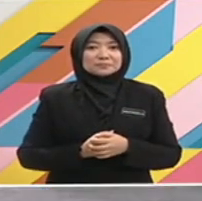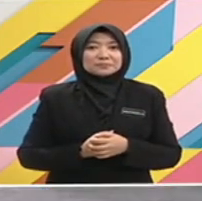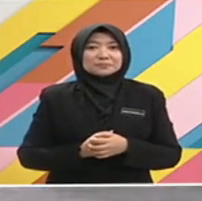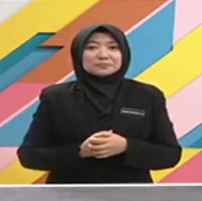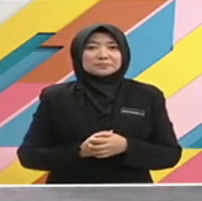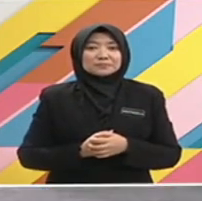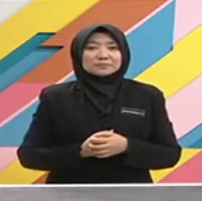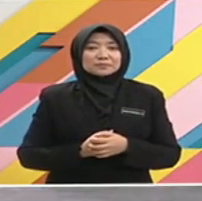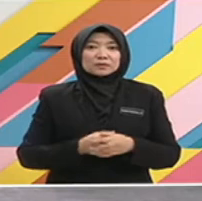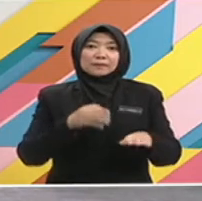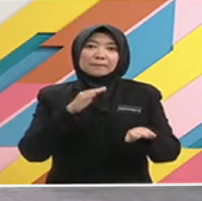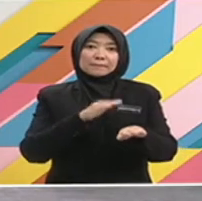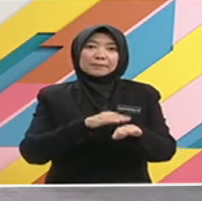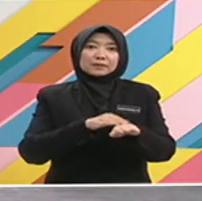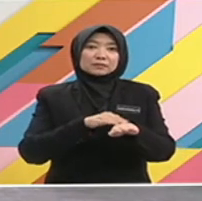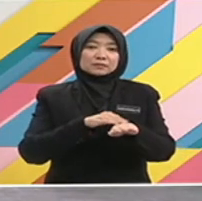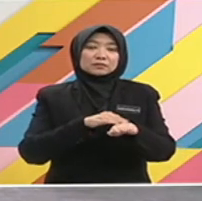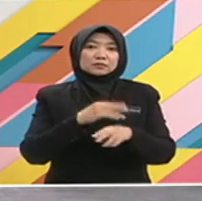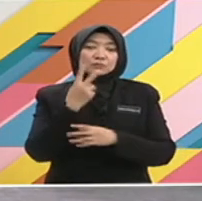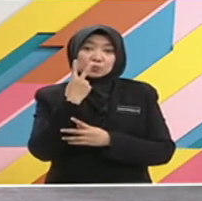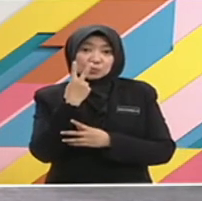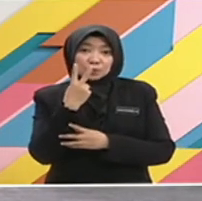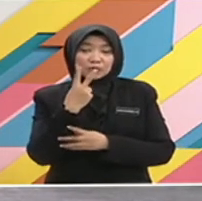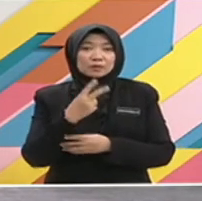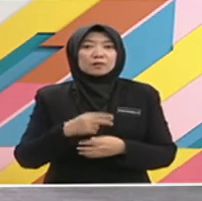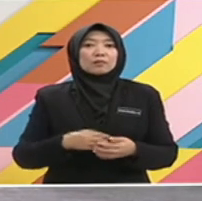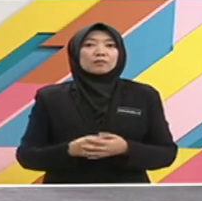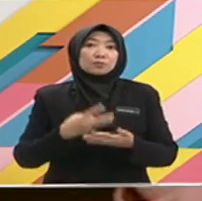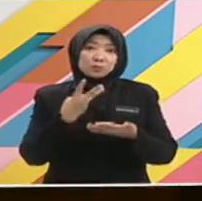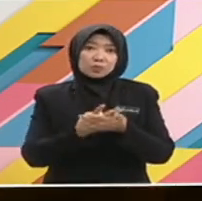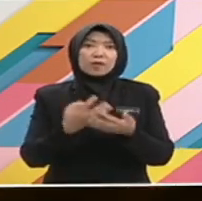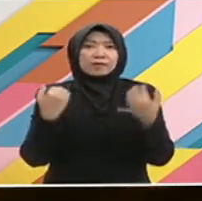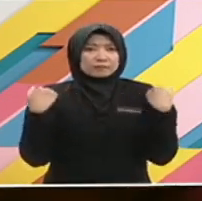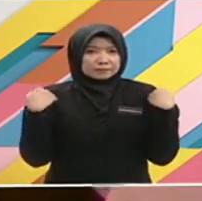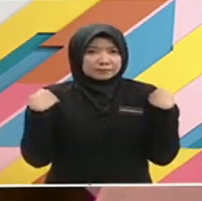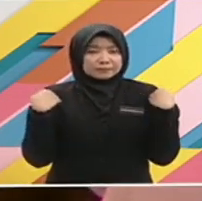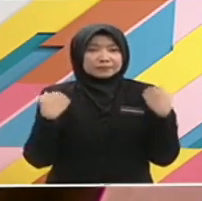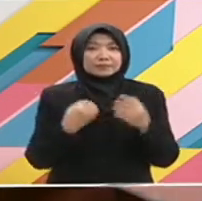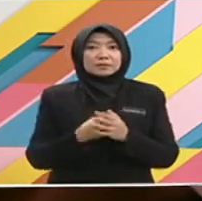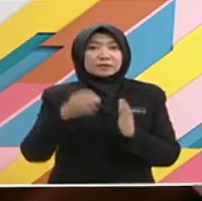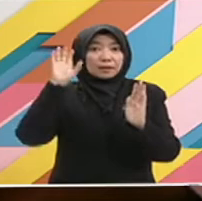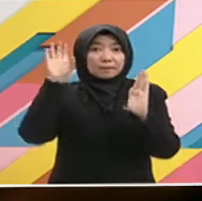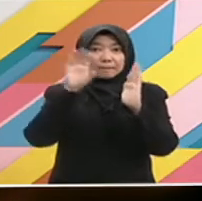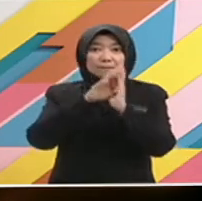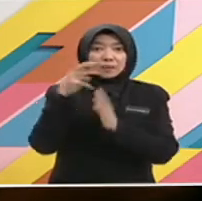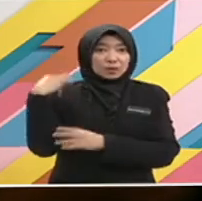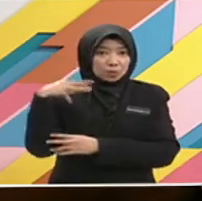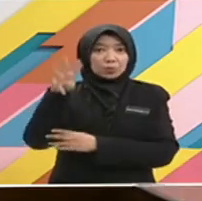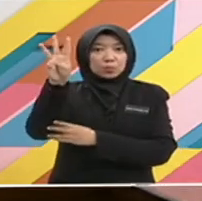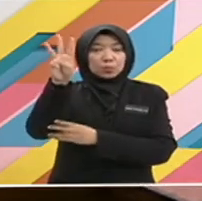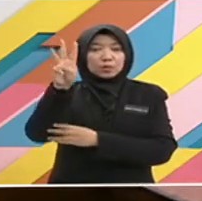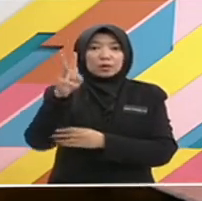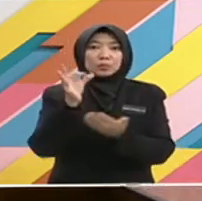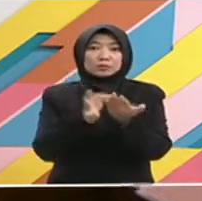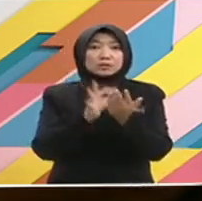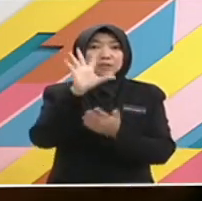Sebenarnya pada duit kita pun ada ya apa ni motif wow ya. Contoh duit kertas RM1 dan juga duit shilling 50